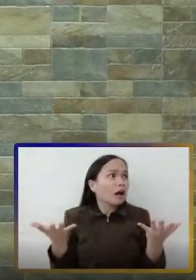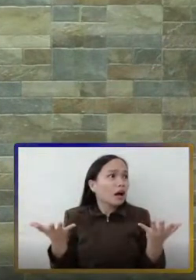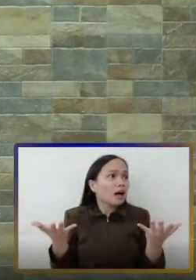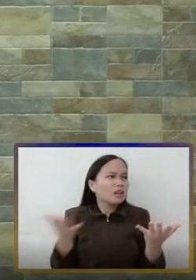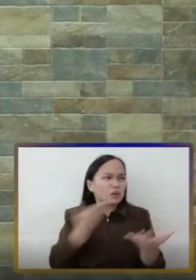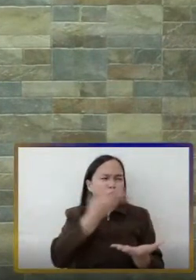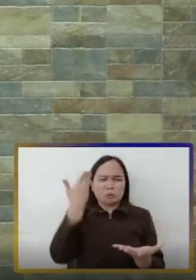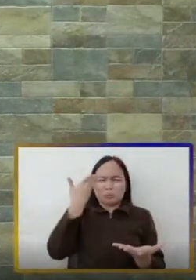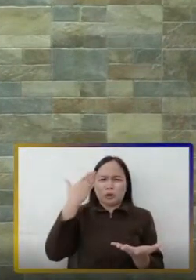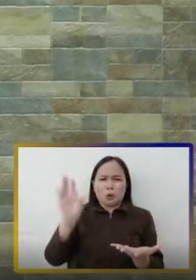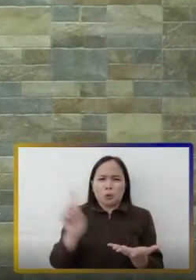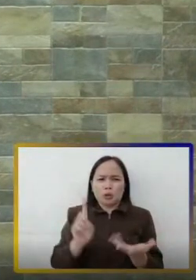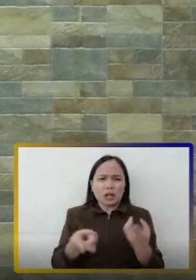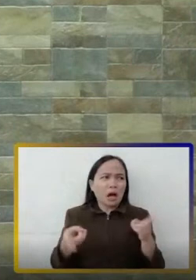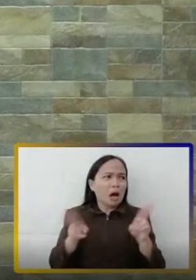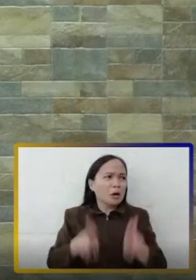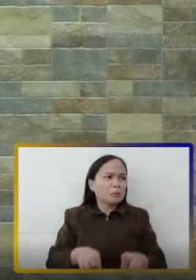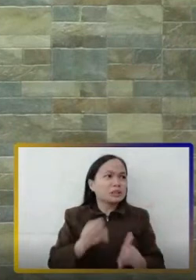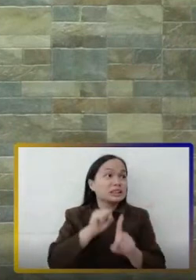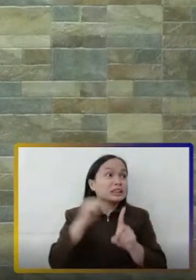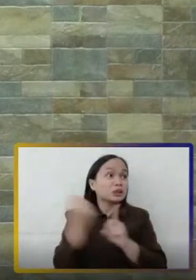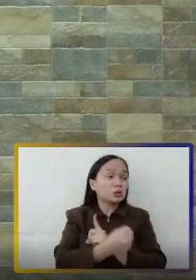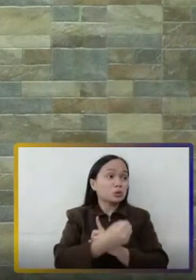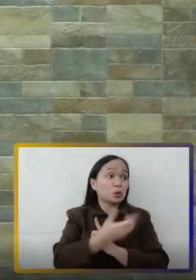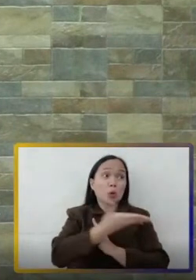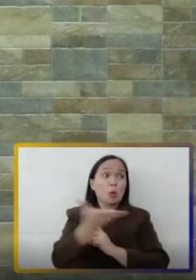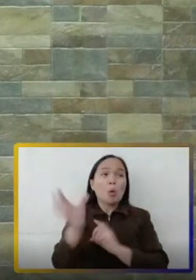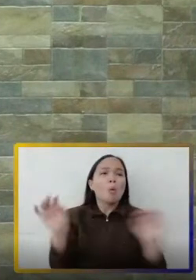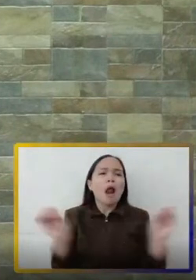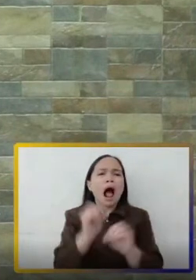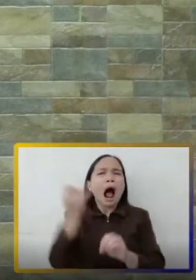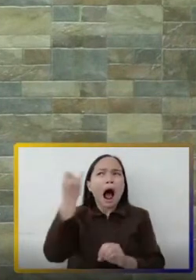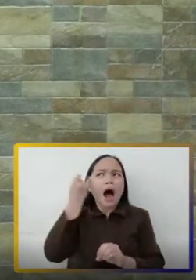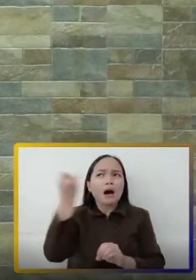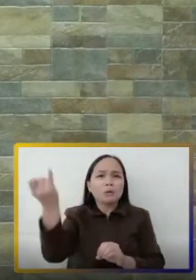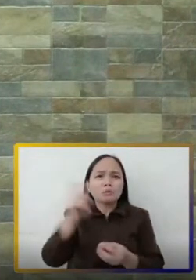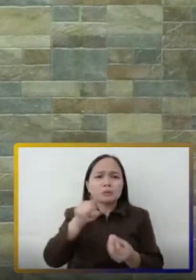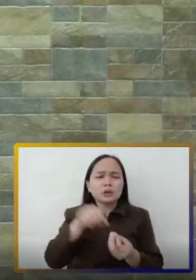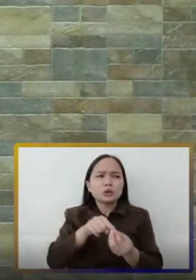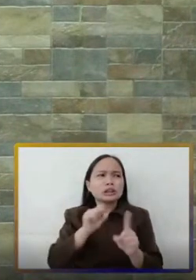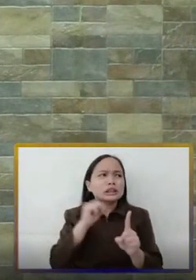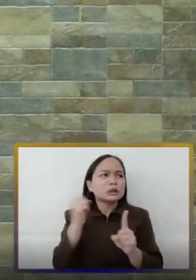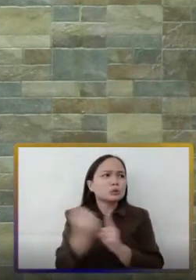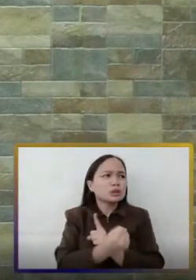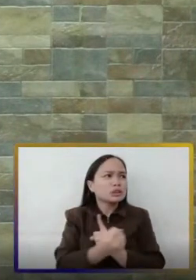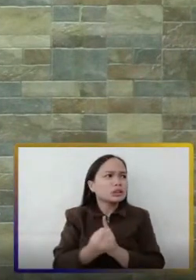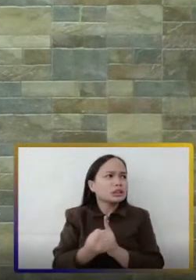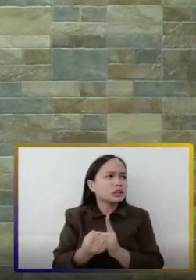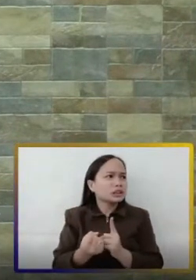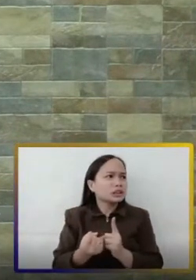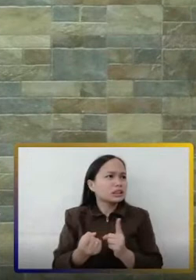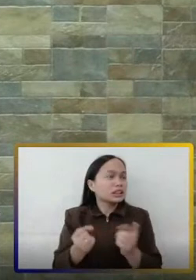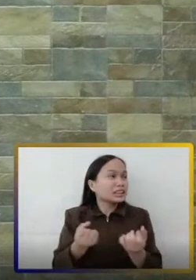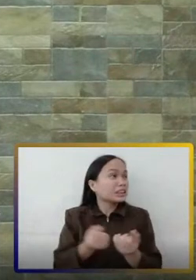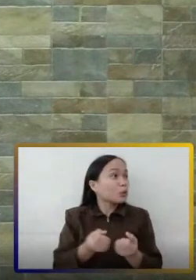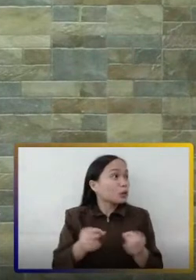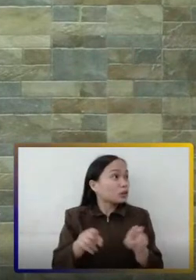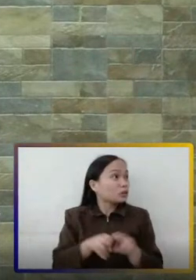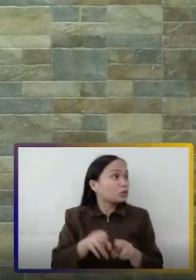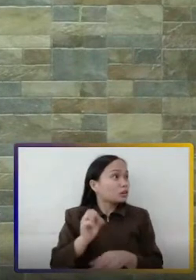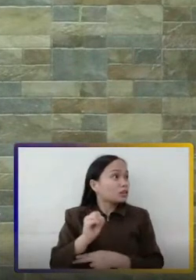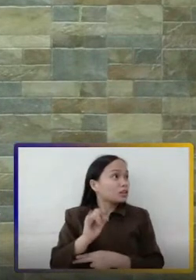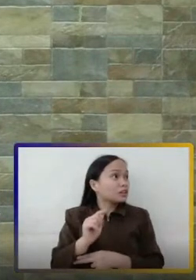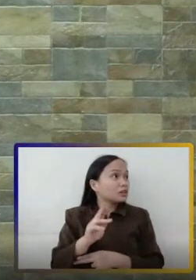what's happening in the situation. You have no idea about situations. You see, did you get the point, mga